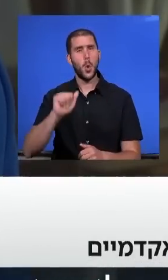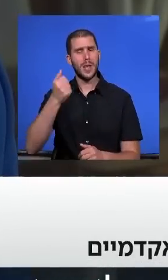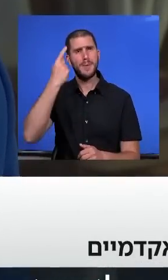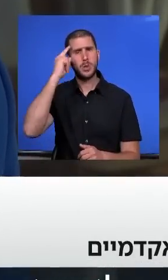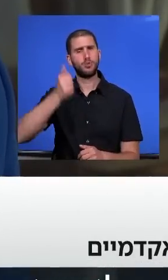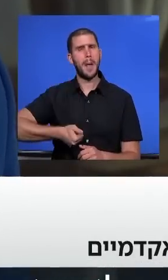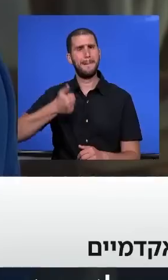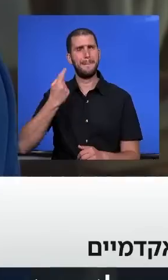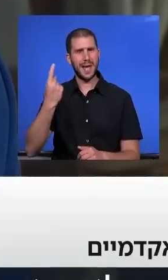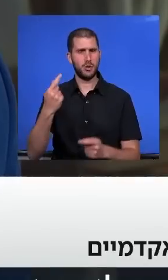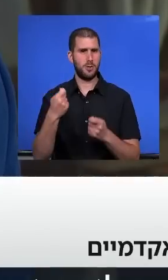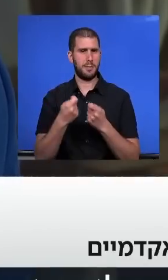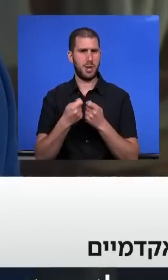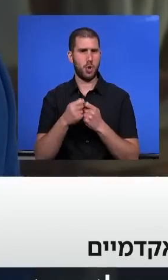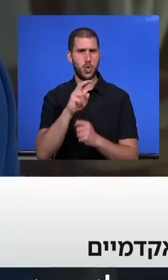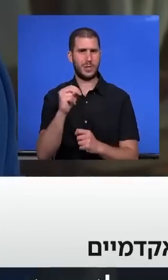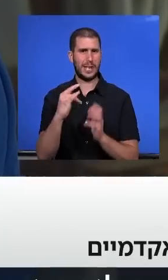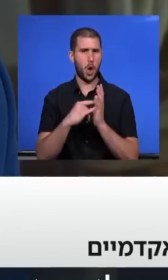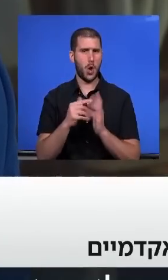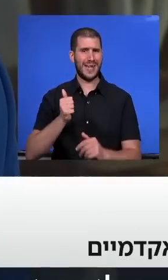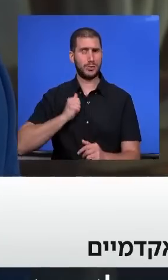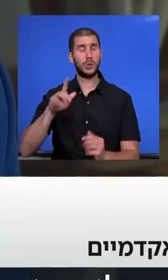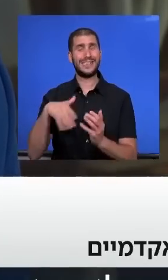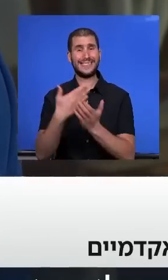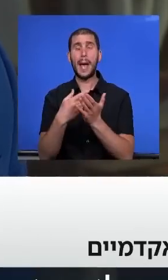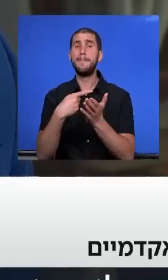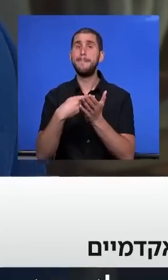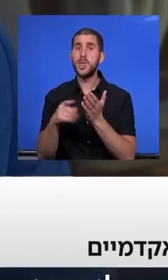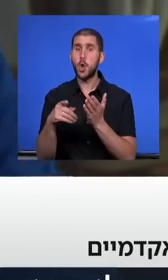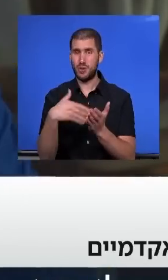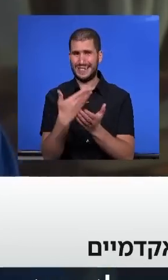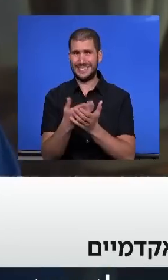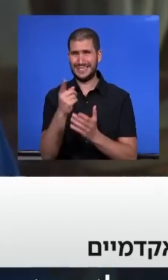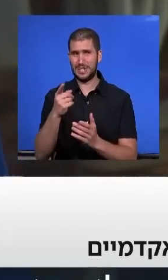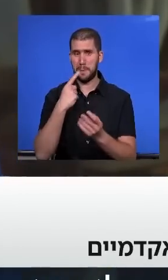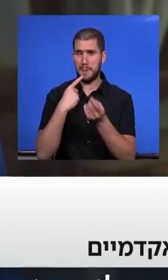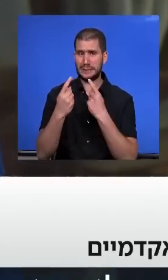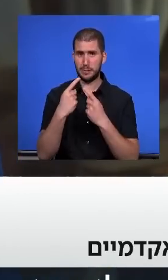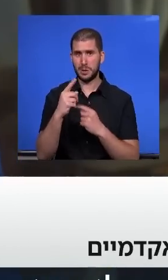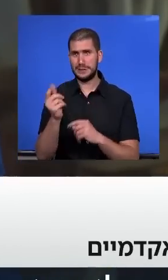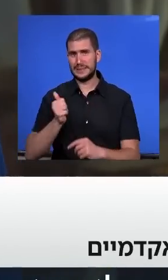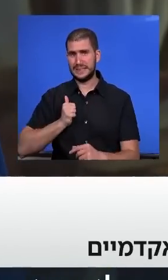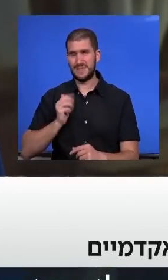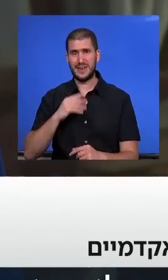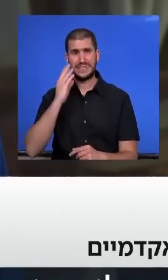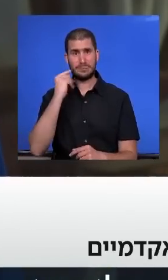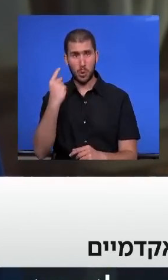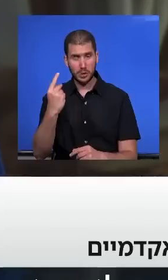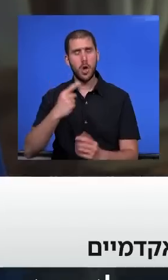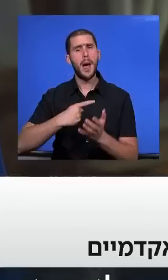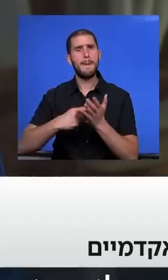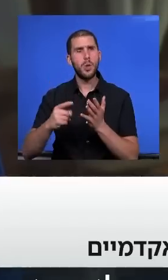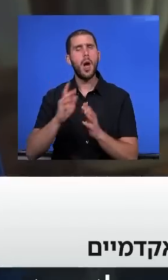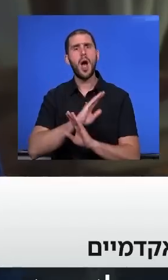הבכיר שעסק בנושא חוק הגיוס, והוא מציע שהפטור שמציעים כרגע במסע ומתן בין הצבא לסמוטריץ', שהפטור הזה ילך